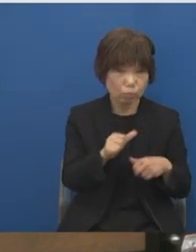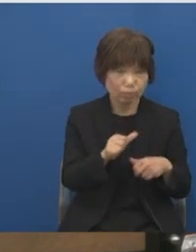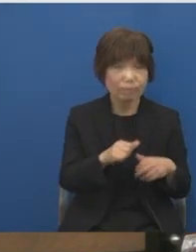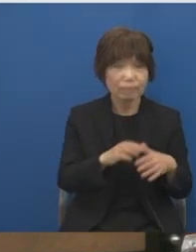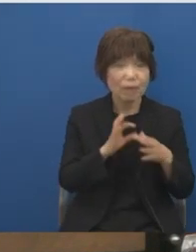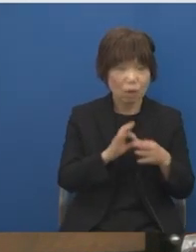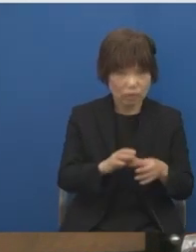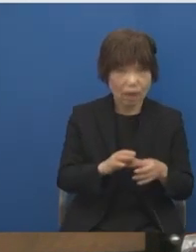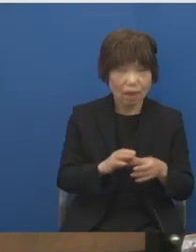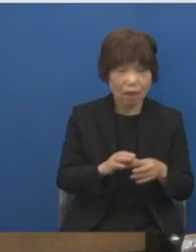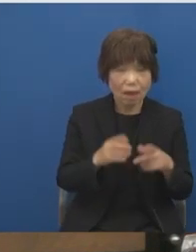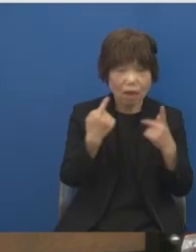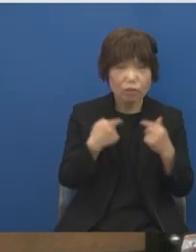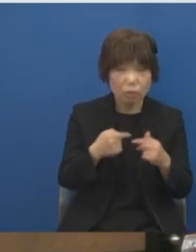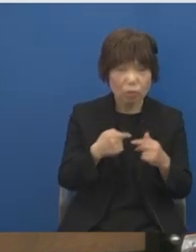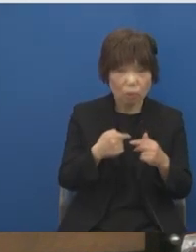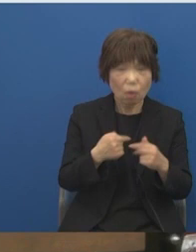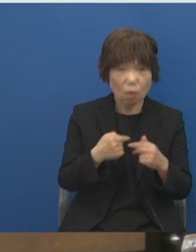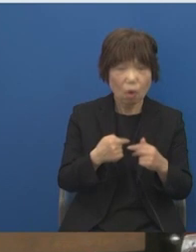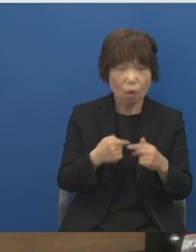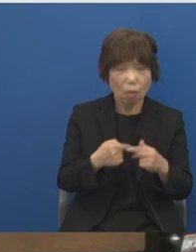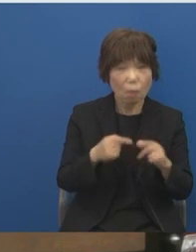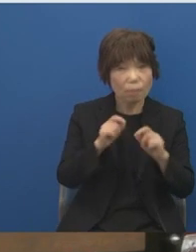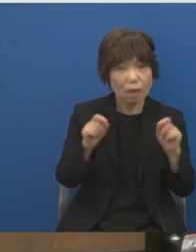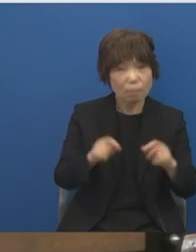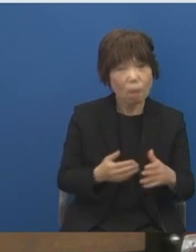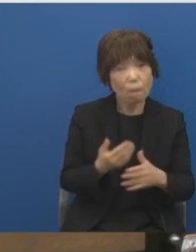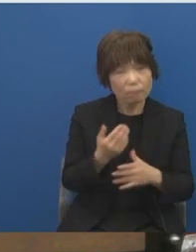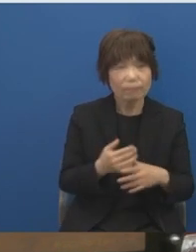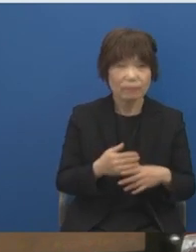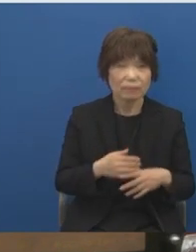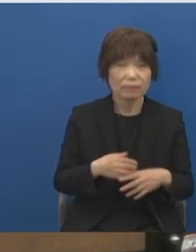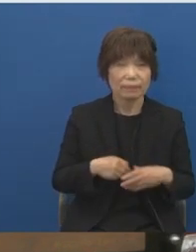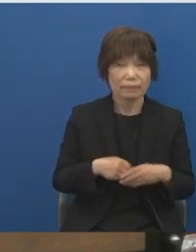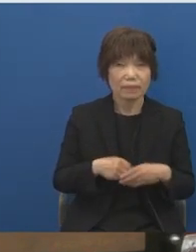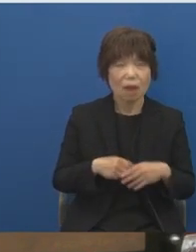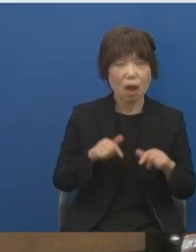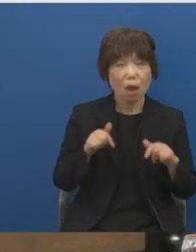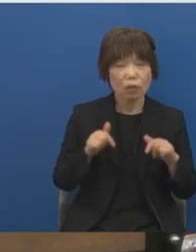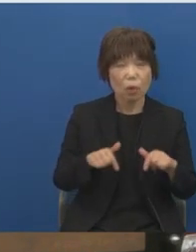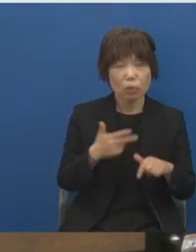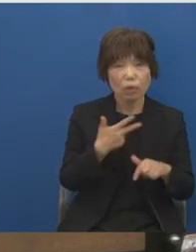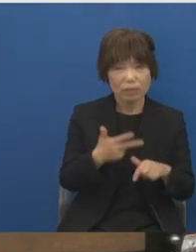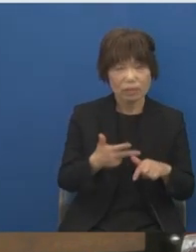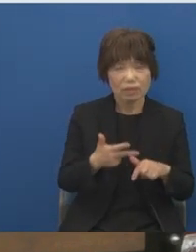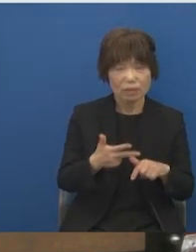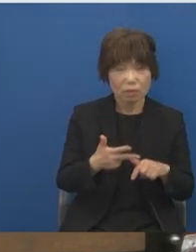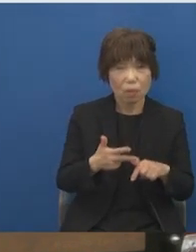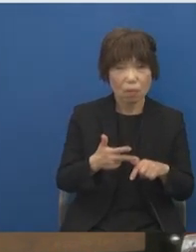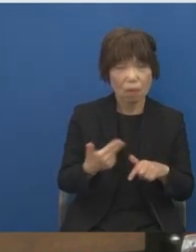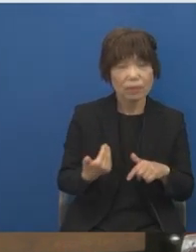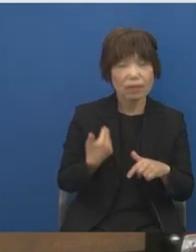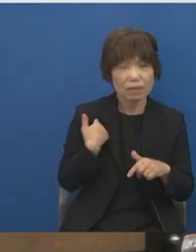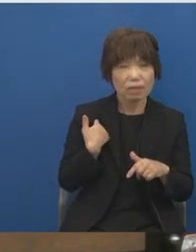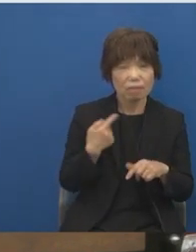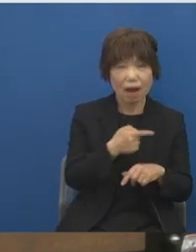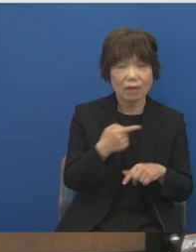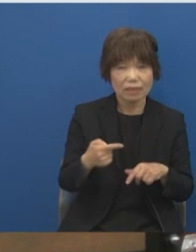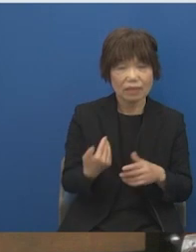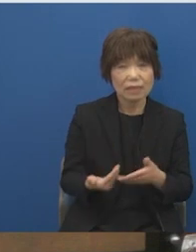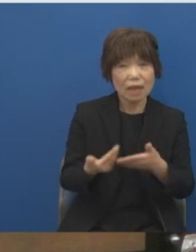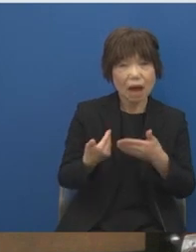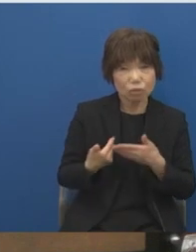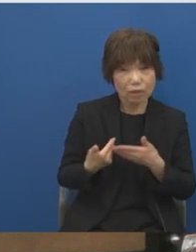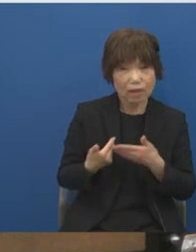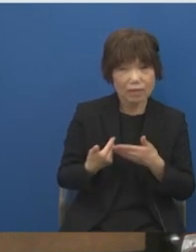故のリスクも大きいことが明らかになりました。京都市の責任は、一時預かり保育に準ずると述